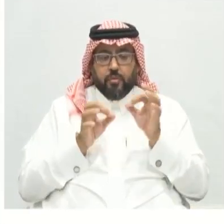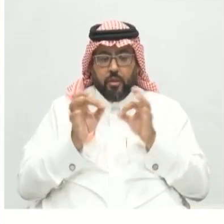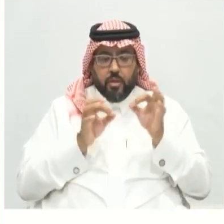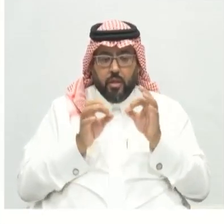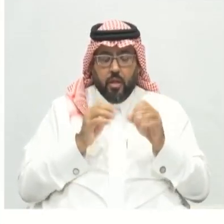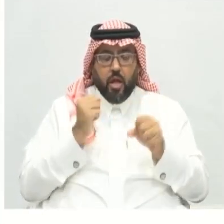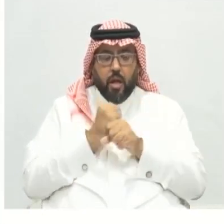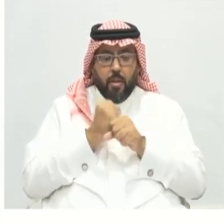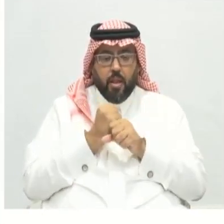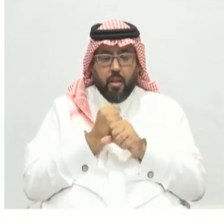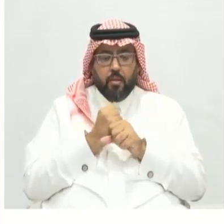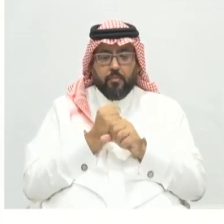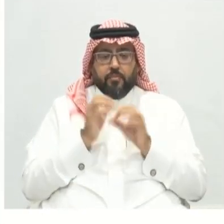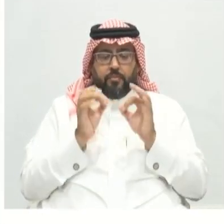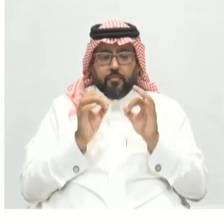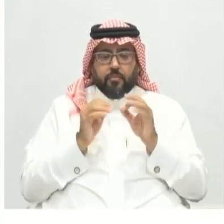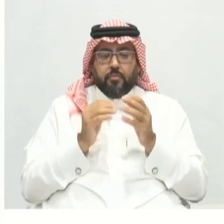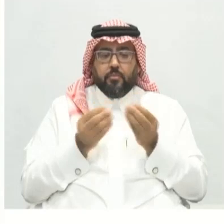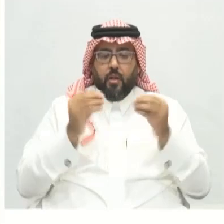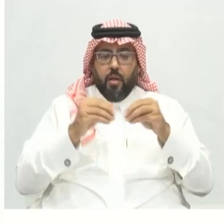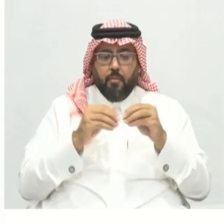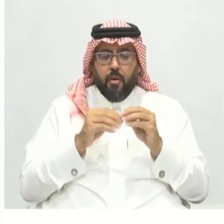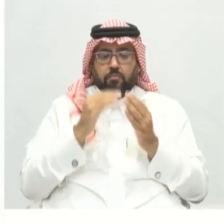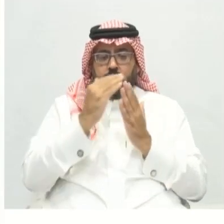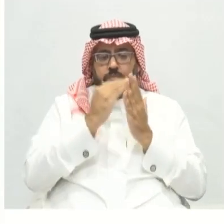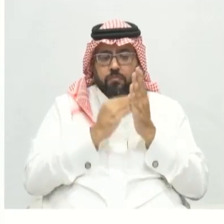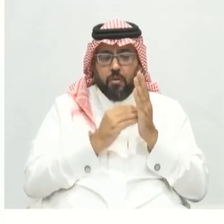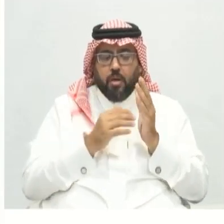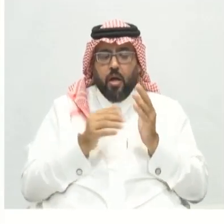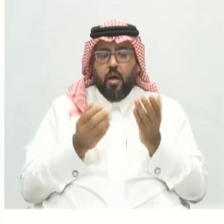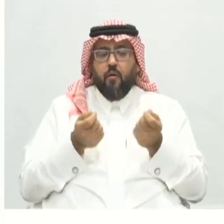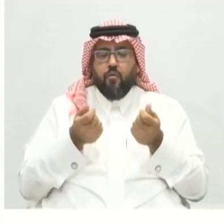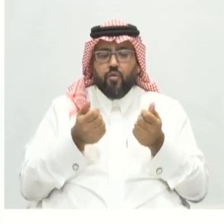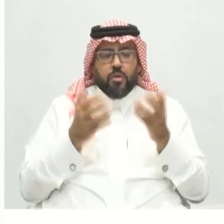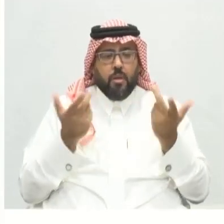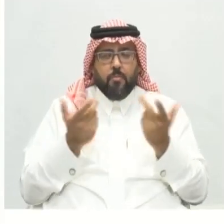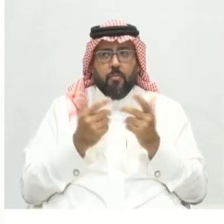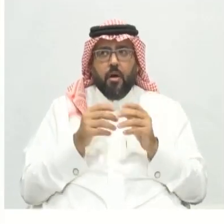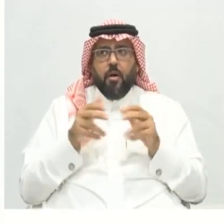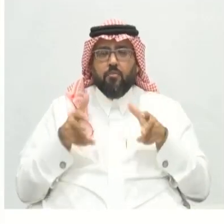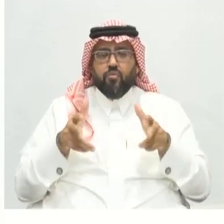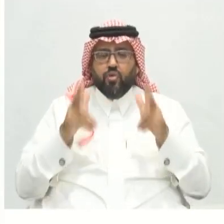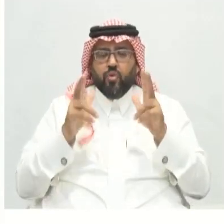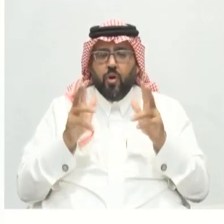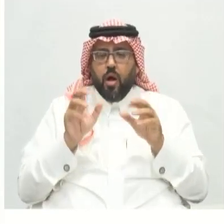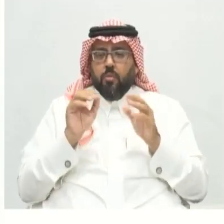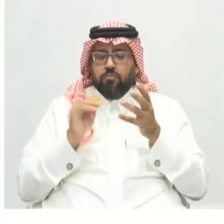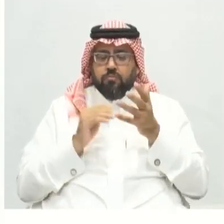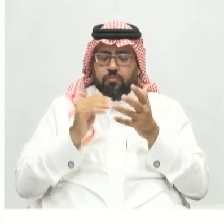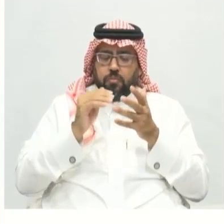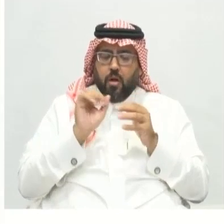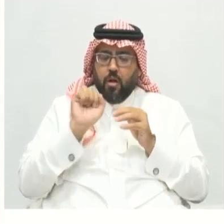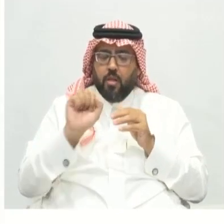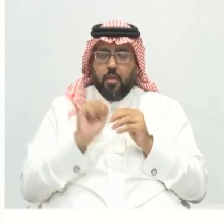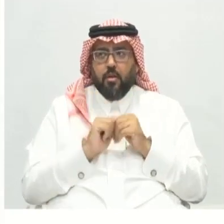له والتحكم بها وهي تتضمن انشاء الميزانيه اذا لكل مشروع له ميزانيه محدده